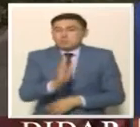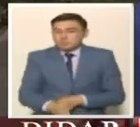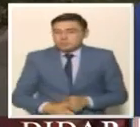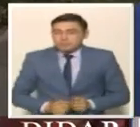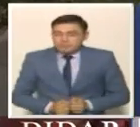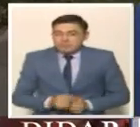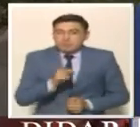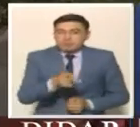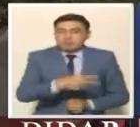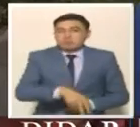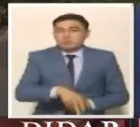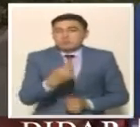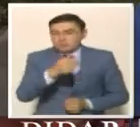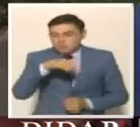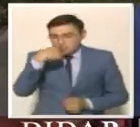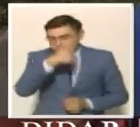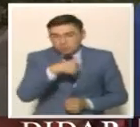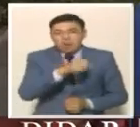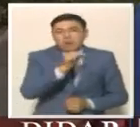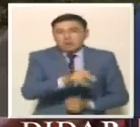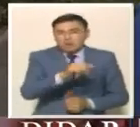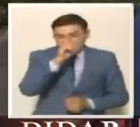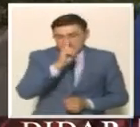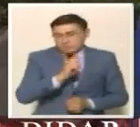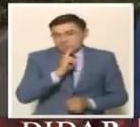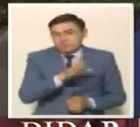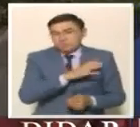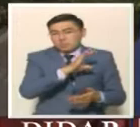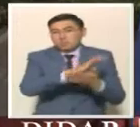2022 жылдың 20 сәуірінде жасақталған лизинг шарты бойынша